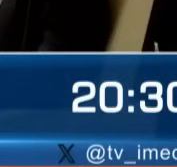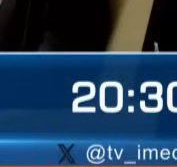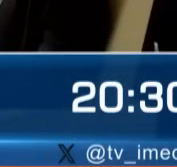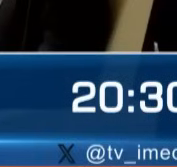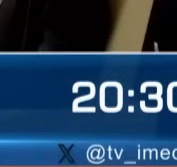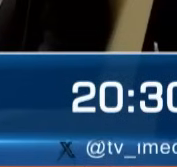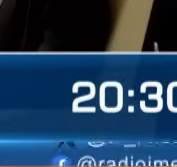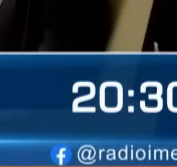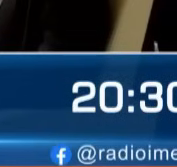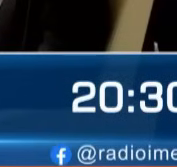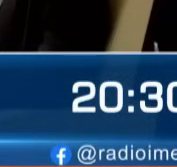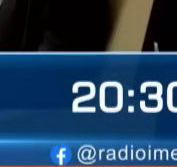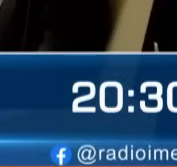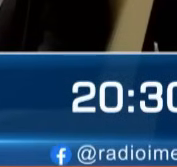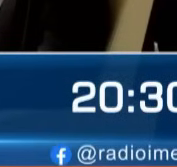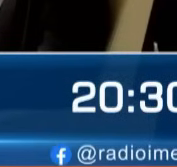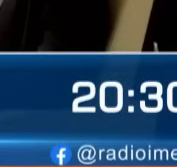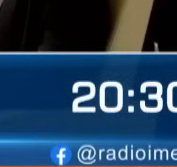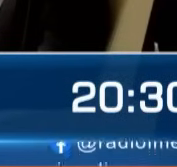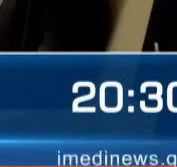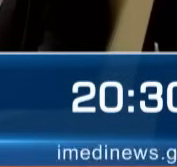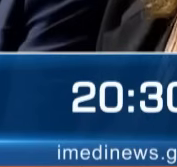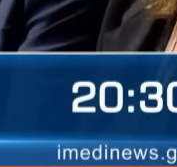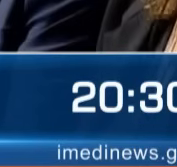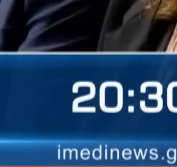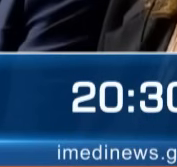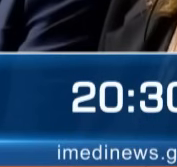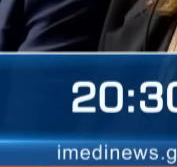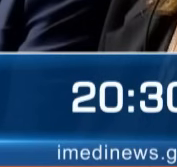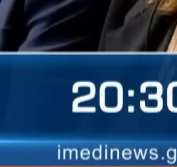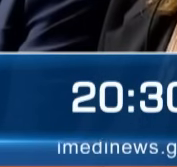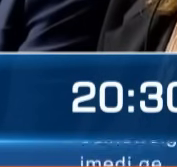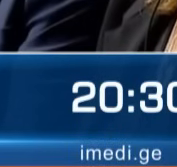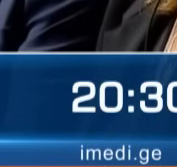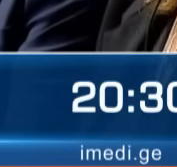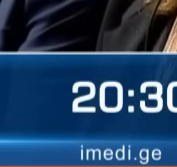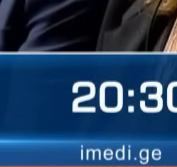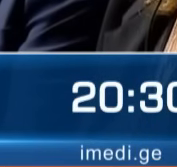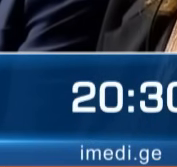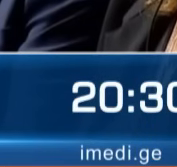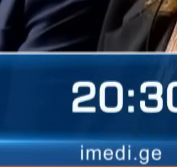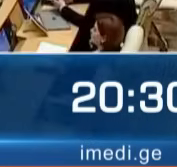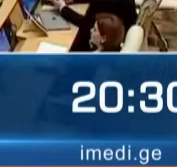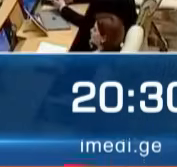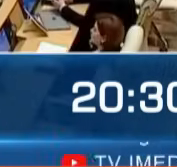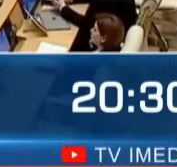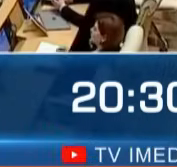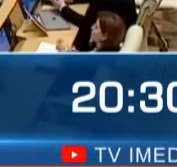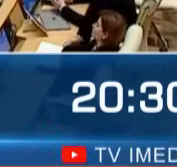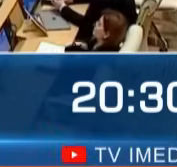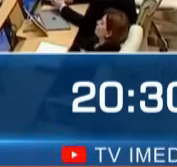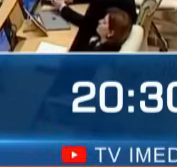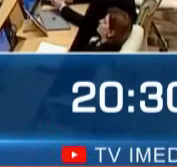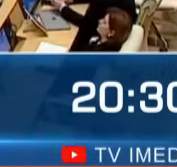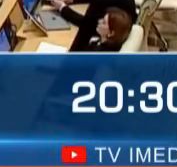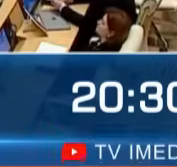ვინც მომავალი პრემიერ-მინისტრი ერთგვარად შეაფასა ეს ამერიკის შეერთებული შტატების ელჩი გახდათ, რომელმაც აღნიშნა, რომ მომავალ